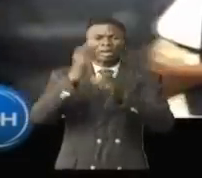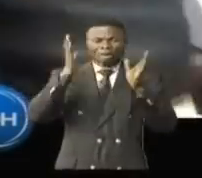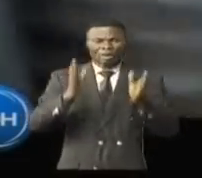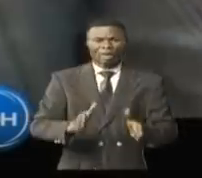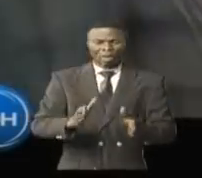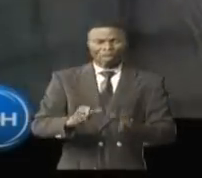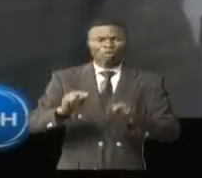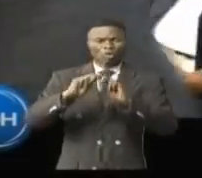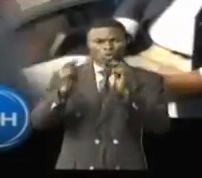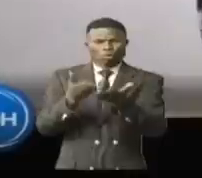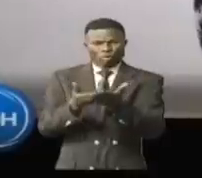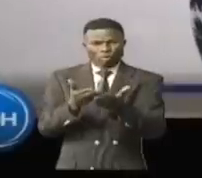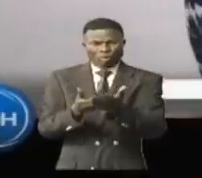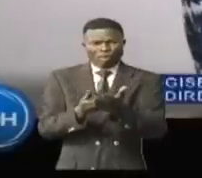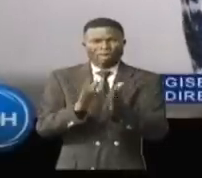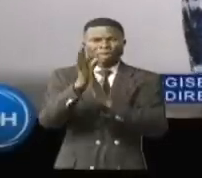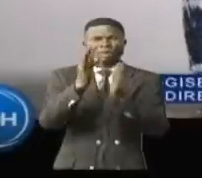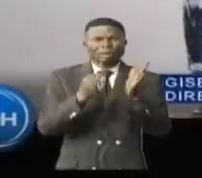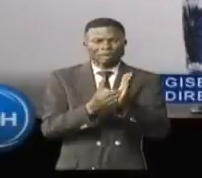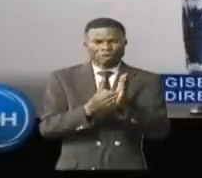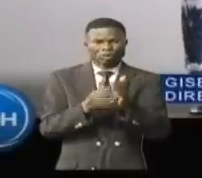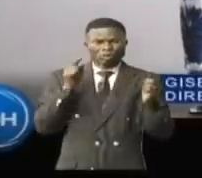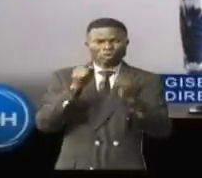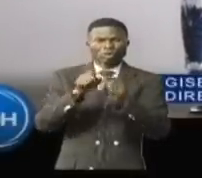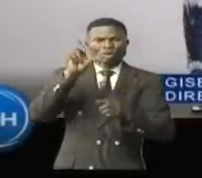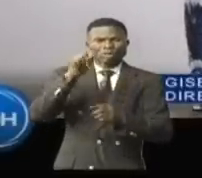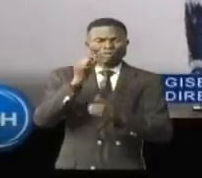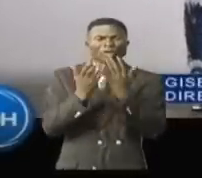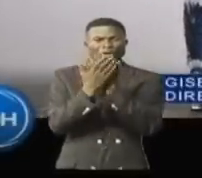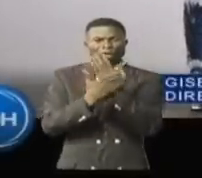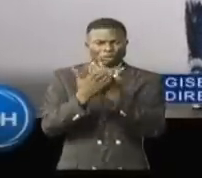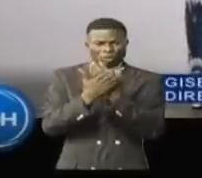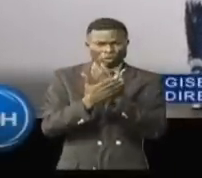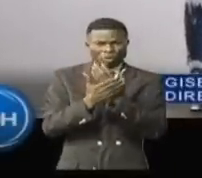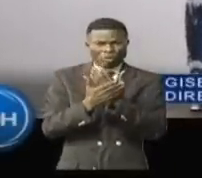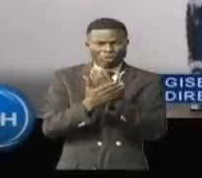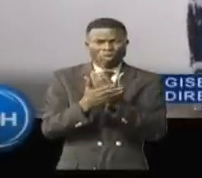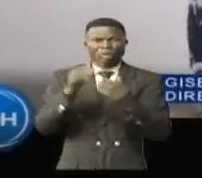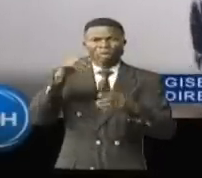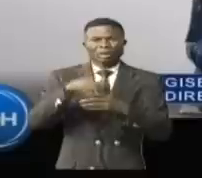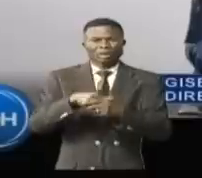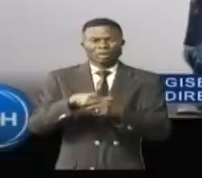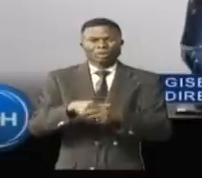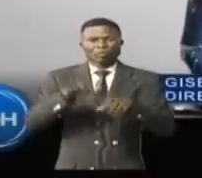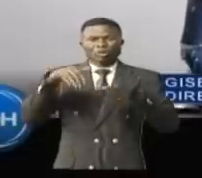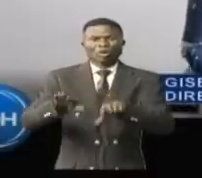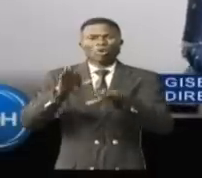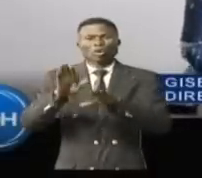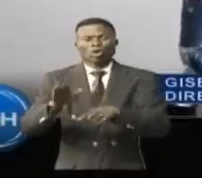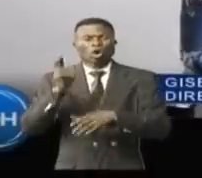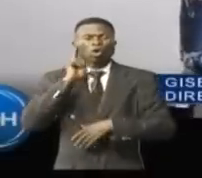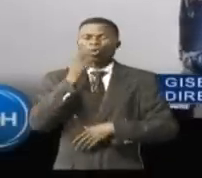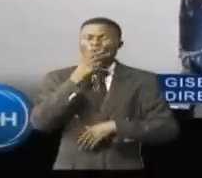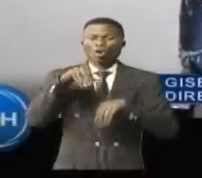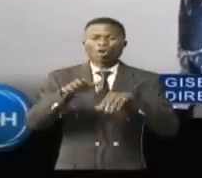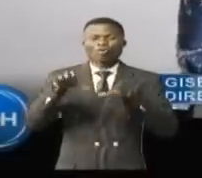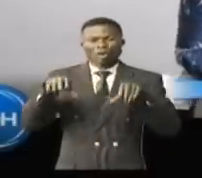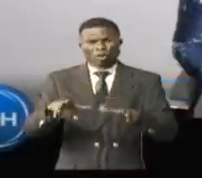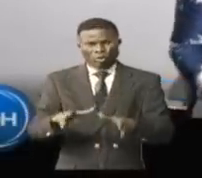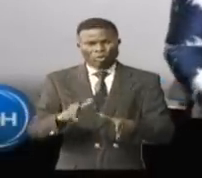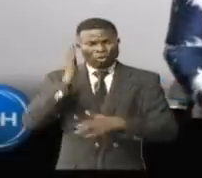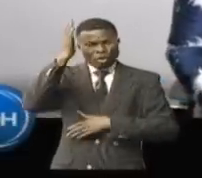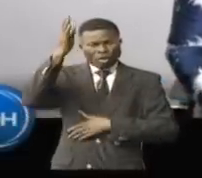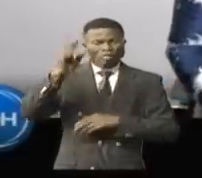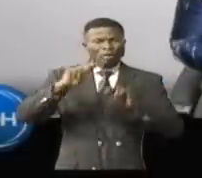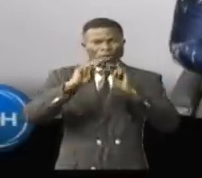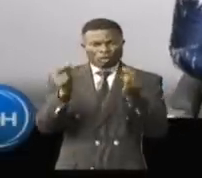plume et du micro. 18 juillet au 20, donc 18, 19, 20, et ça sera au fleuve Congo. L'objectif en tant que Futuro Group